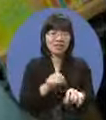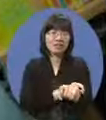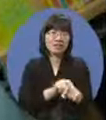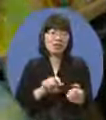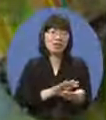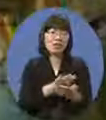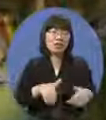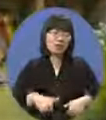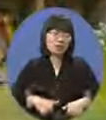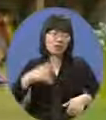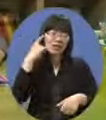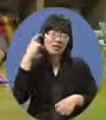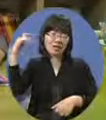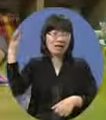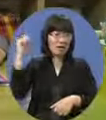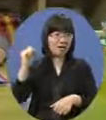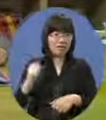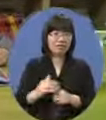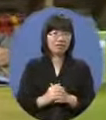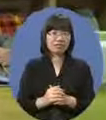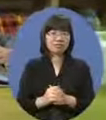했다는데요.